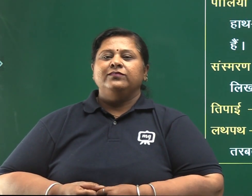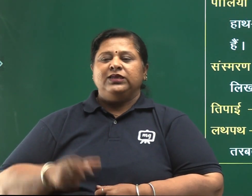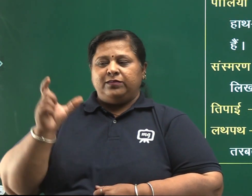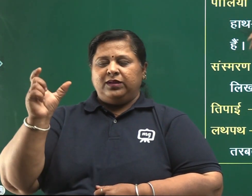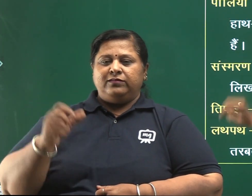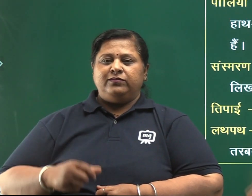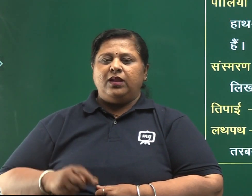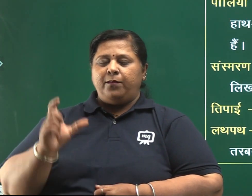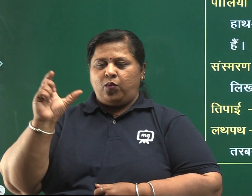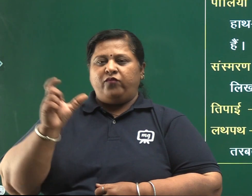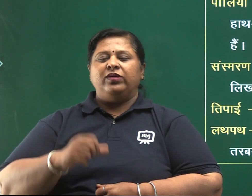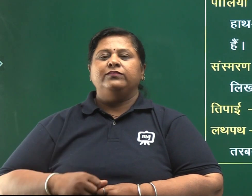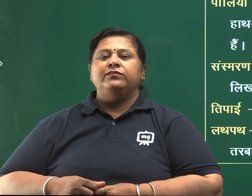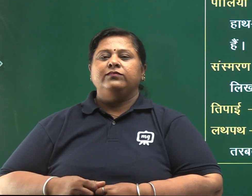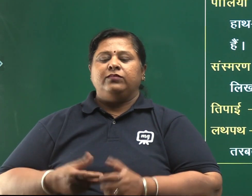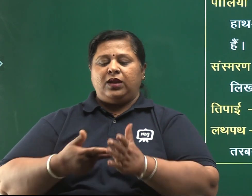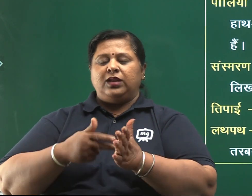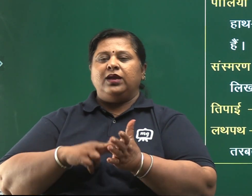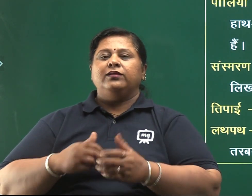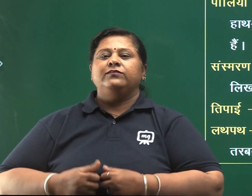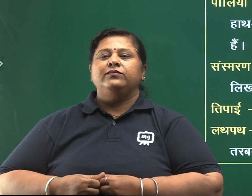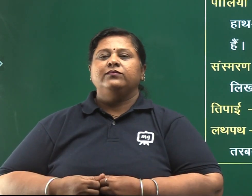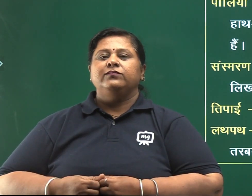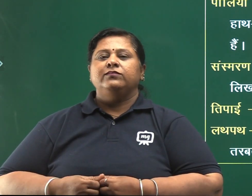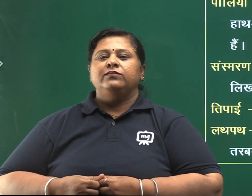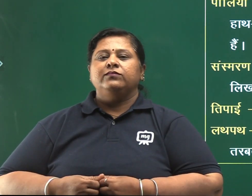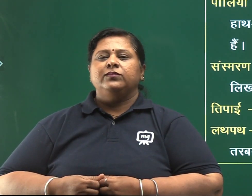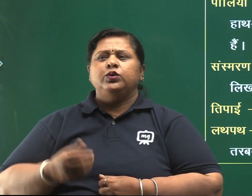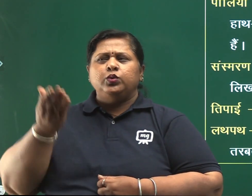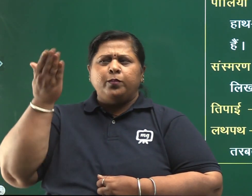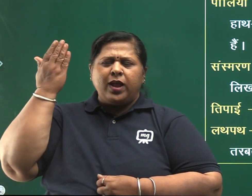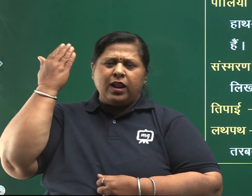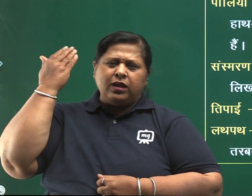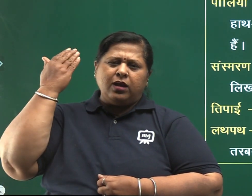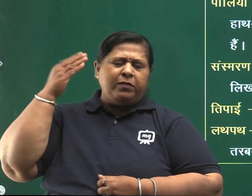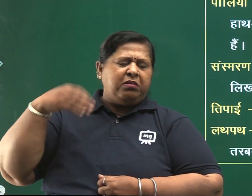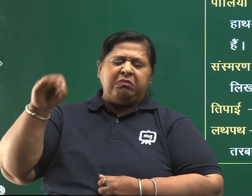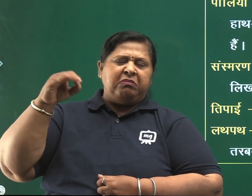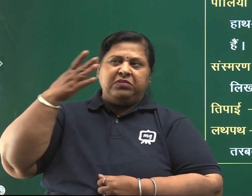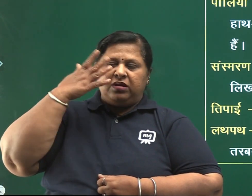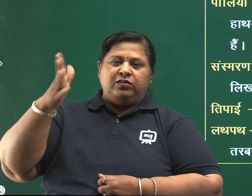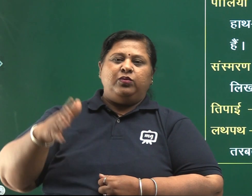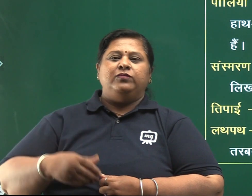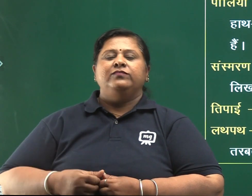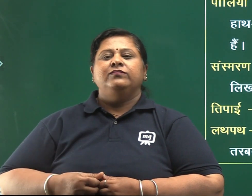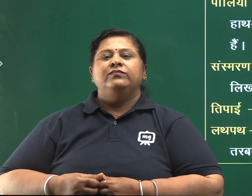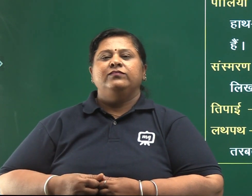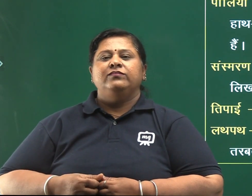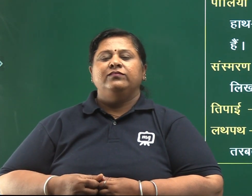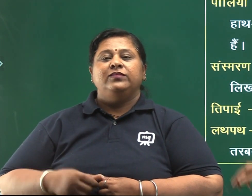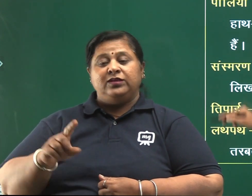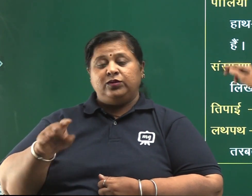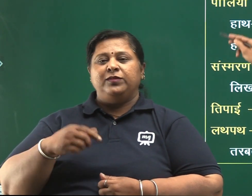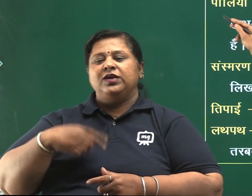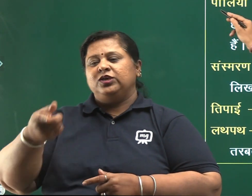शब्द है अपूर्व। अर्थ होगा जो पहले कभी न हुआ हो।